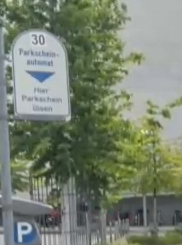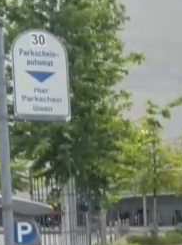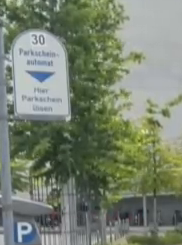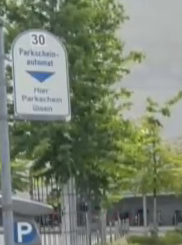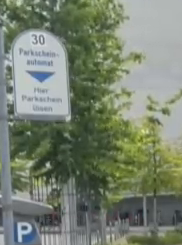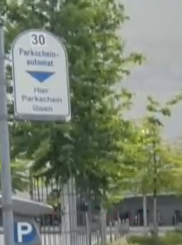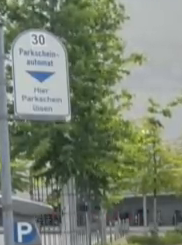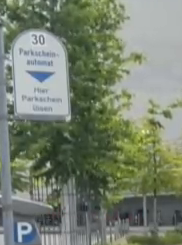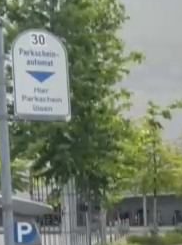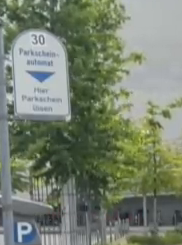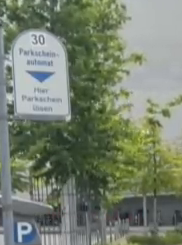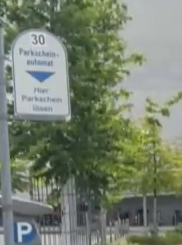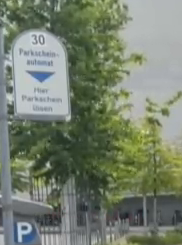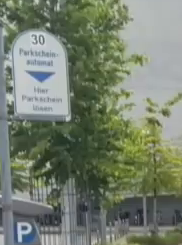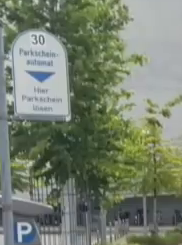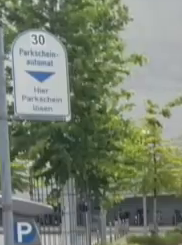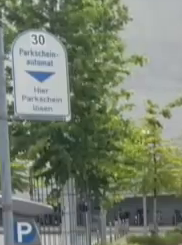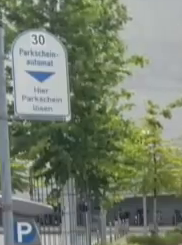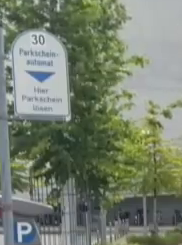die Deutschen hier so